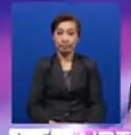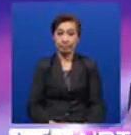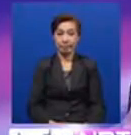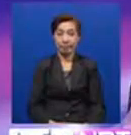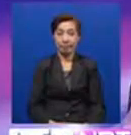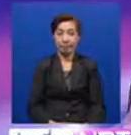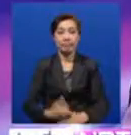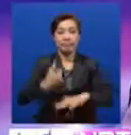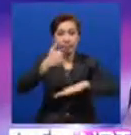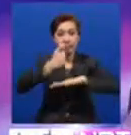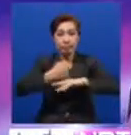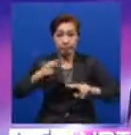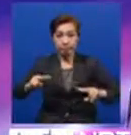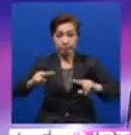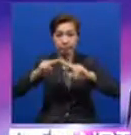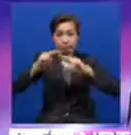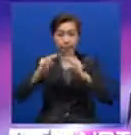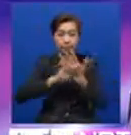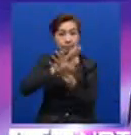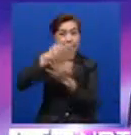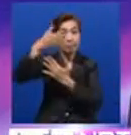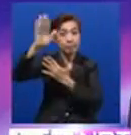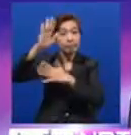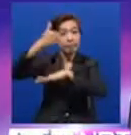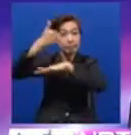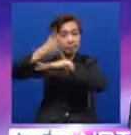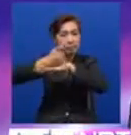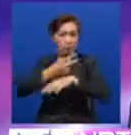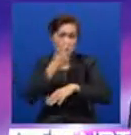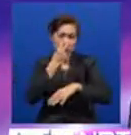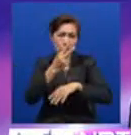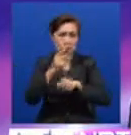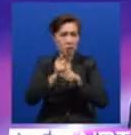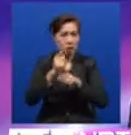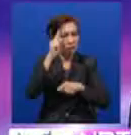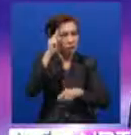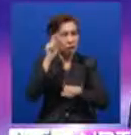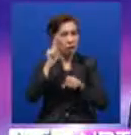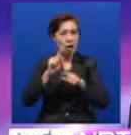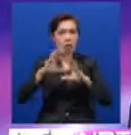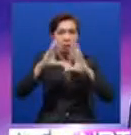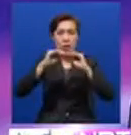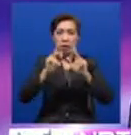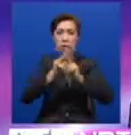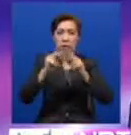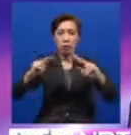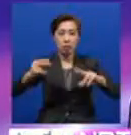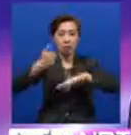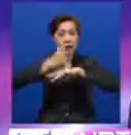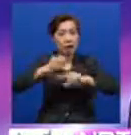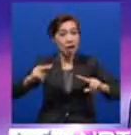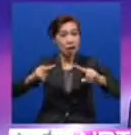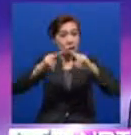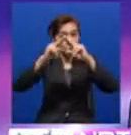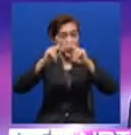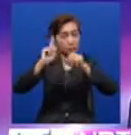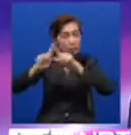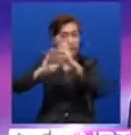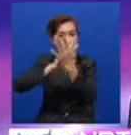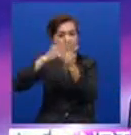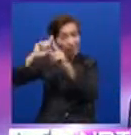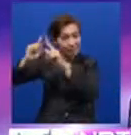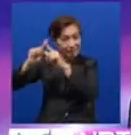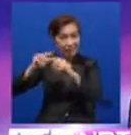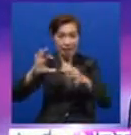รัฐมนตรีว่าการกระทรวงการต่างประเทศพอใจภาพรวมการประชุมคณะมนตรีสิทธิมนุษยชนแห่งสหประชาชาติพร้อมย้ำ